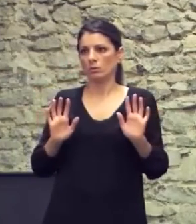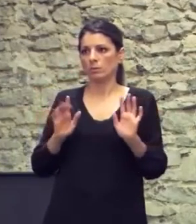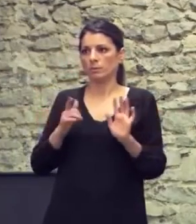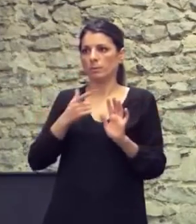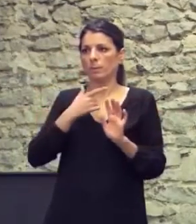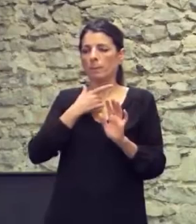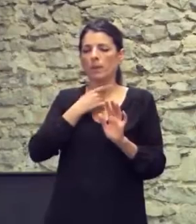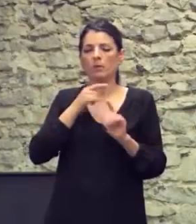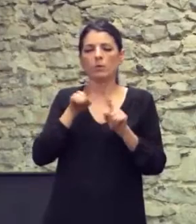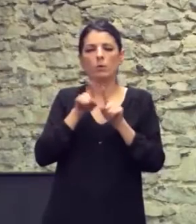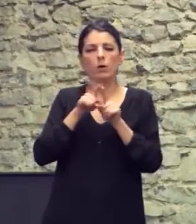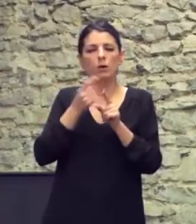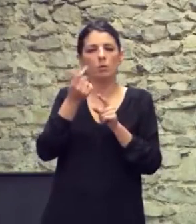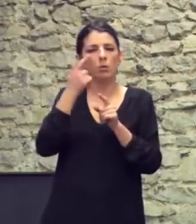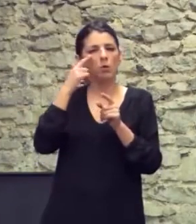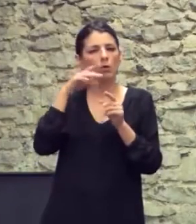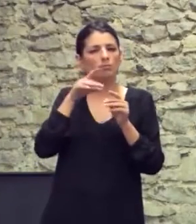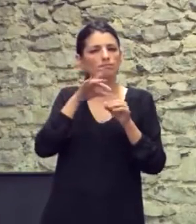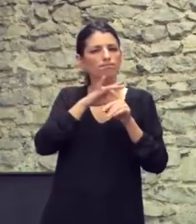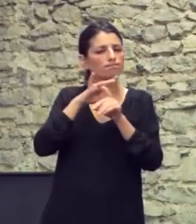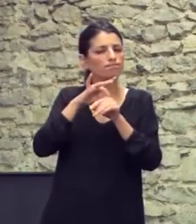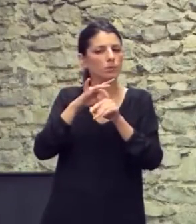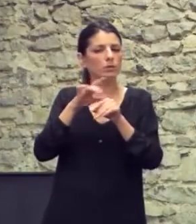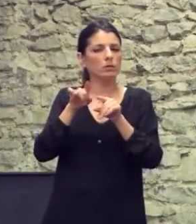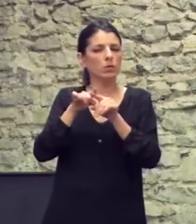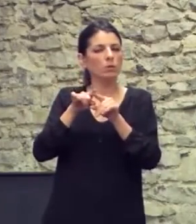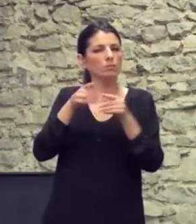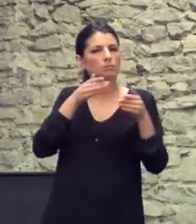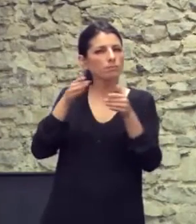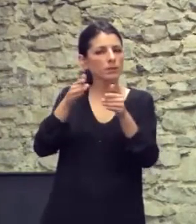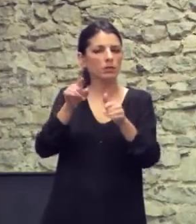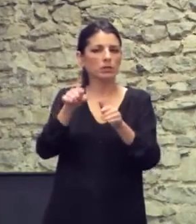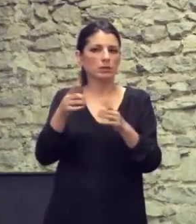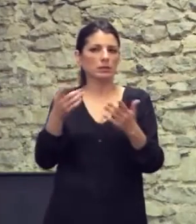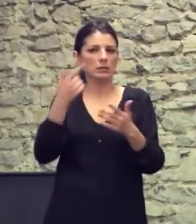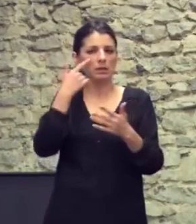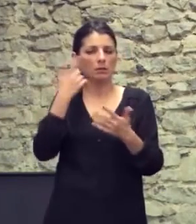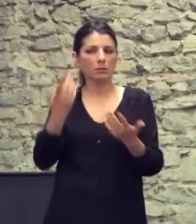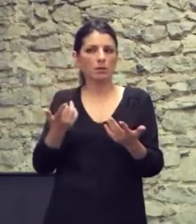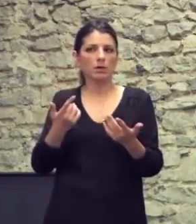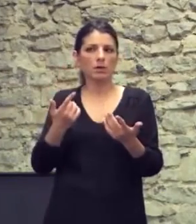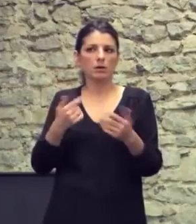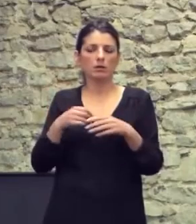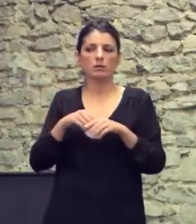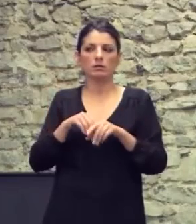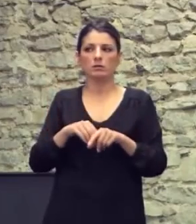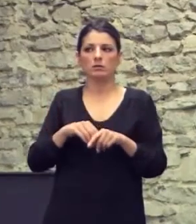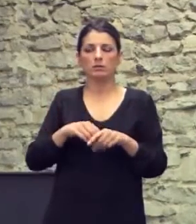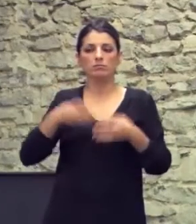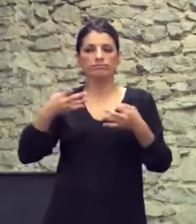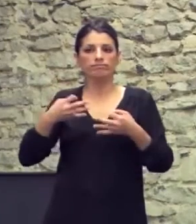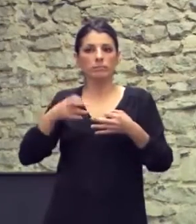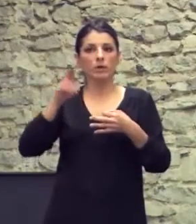gustatzen zait hortik abiatzea ere, bai, pentsatu ezagun, beste leku batetik ez gara, egia berdadero eta barrukoen